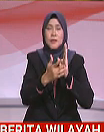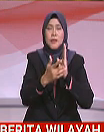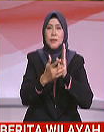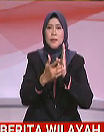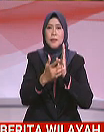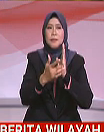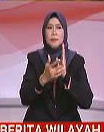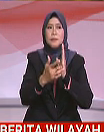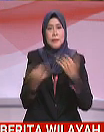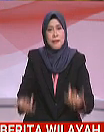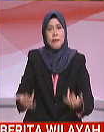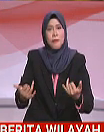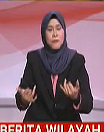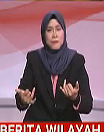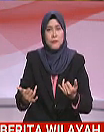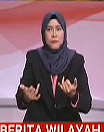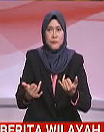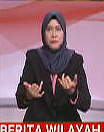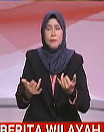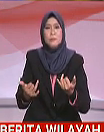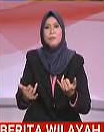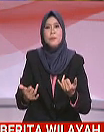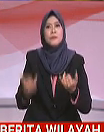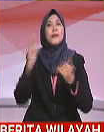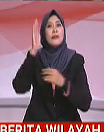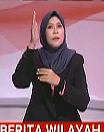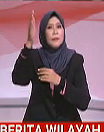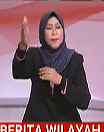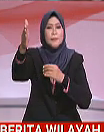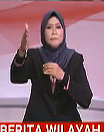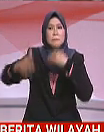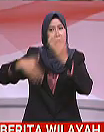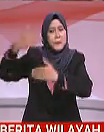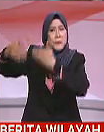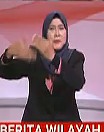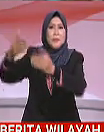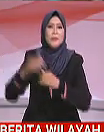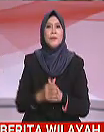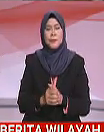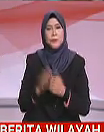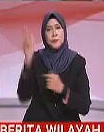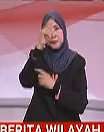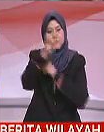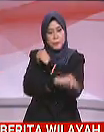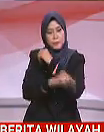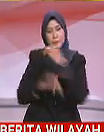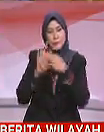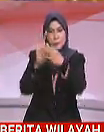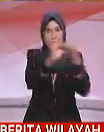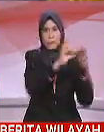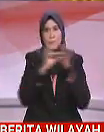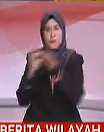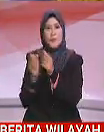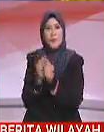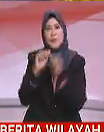khususnya teknologi yang terkini, maka mereka akan kehadapan. Justru kerajaan negeri dengan kerjasama pelbagai